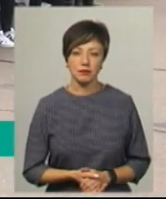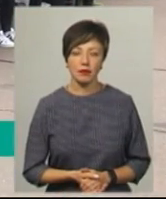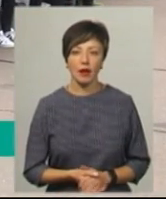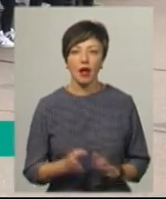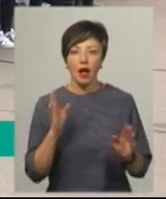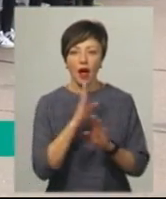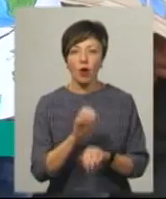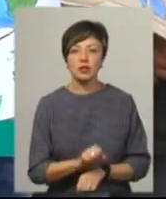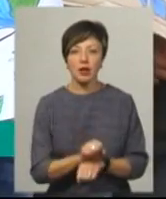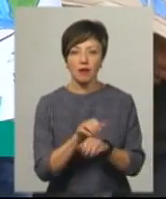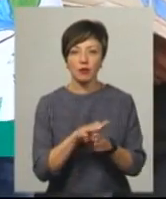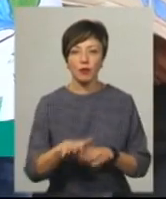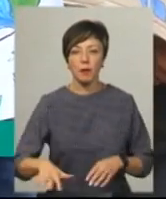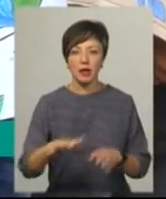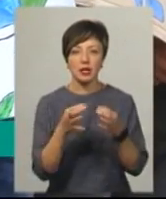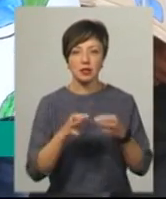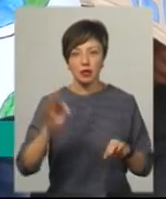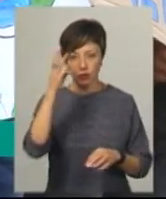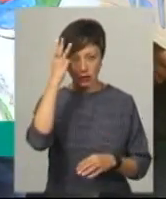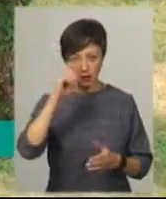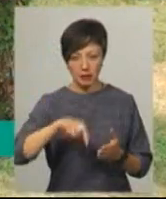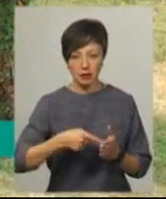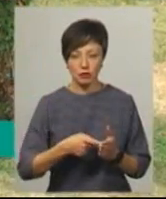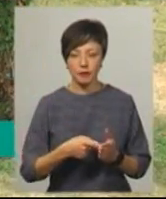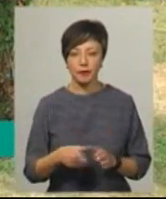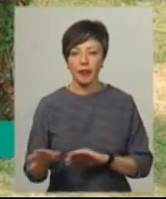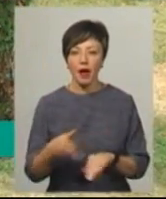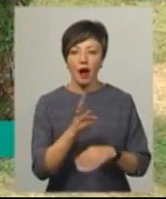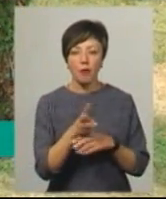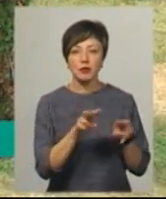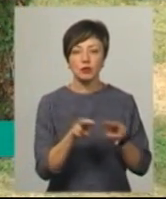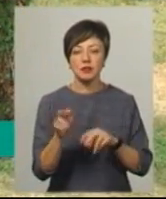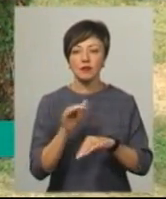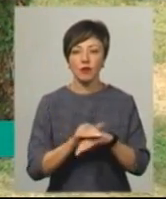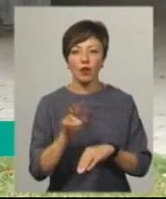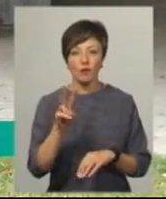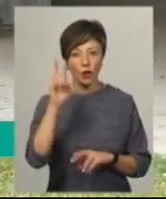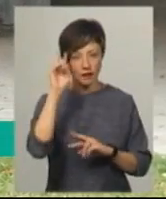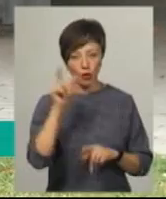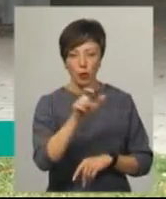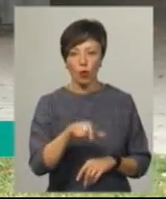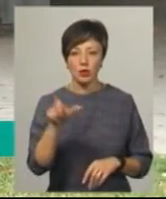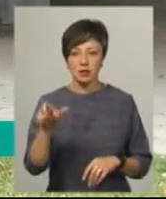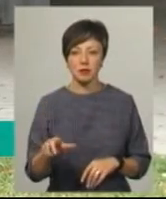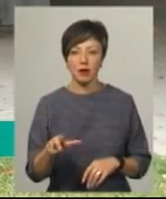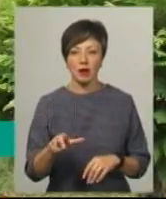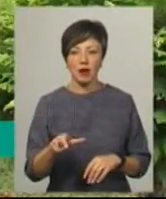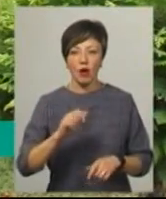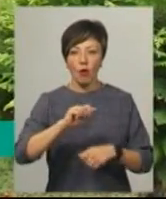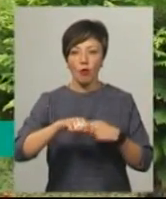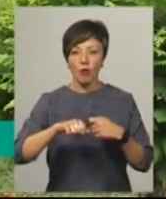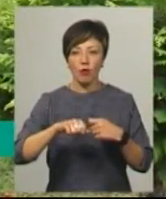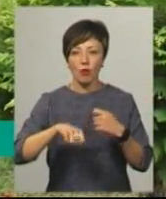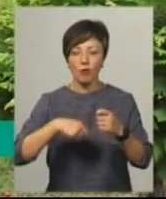Екострайк відбувся на Майдані Незалежності обласного центру. Камери відеоспостереження зафіксували двох невідомих осіб, які обмотували штучною